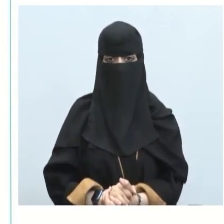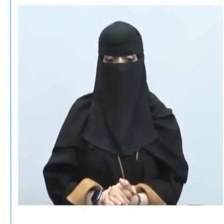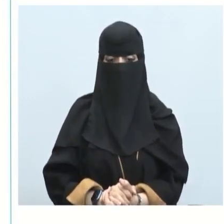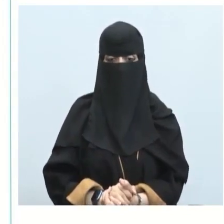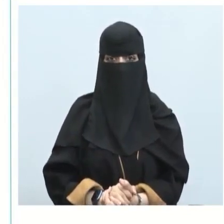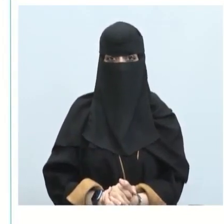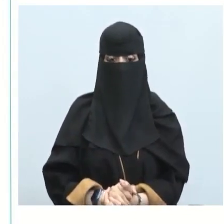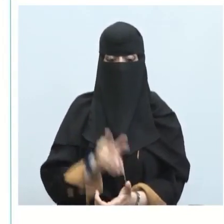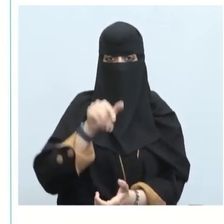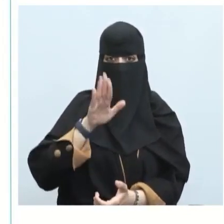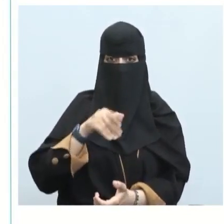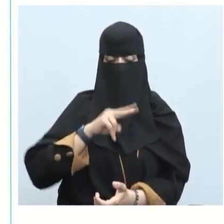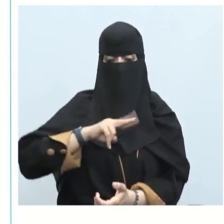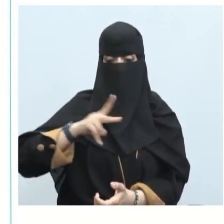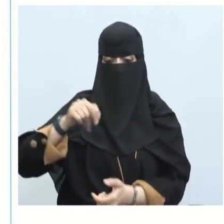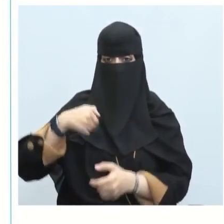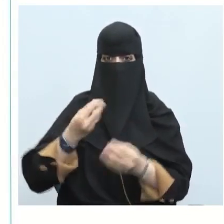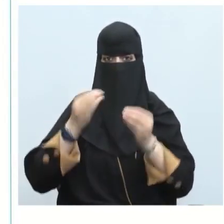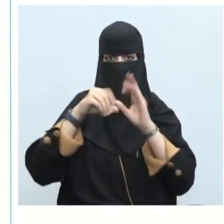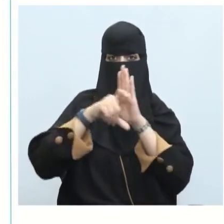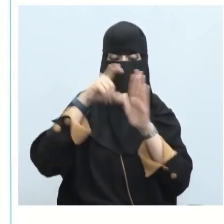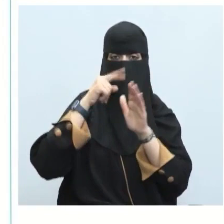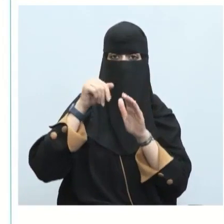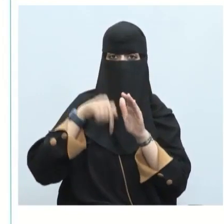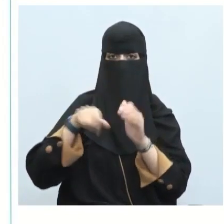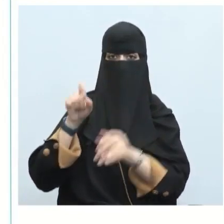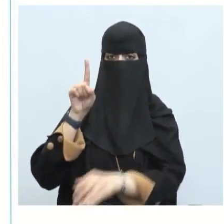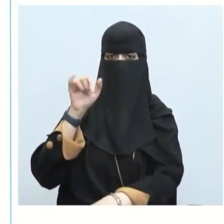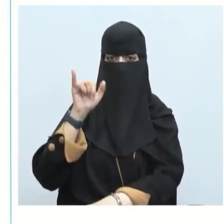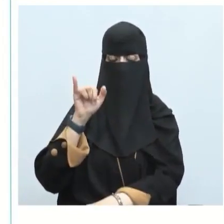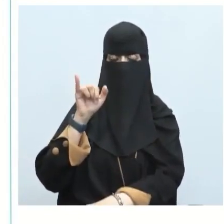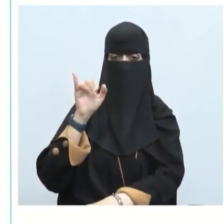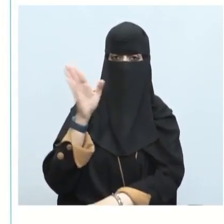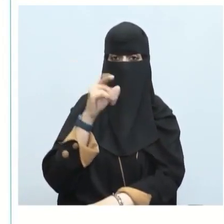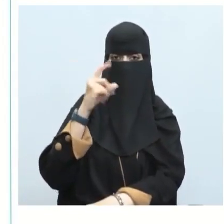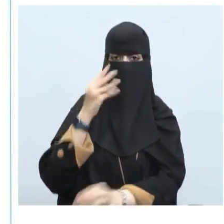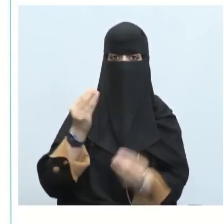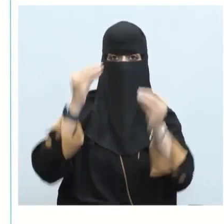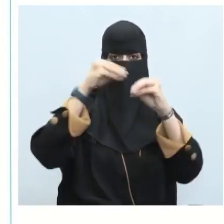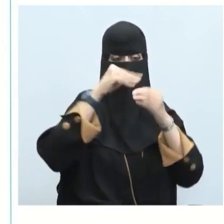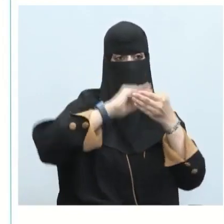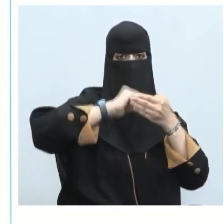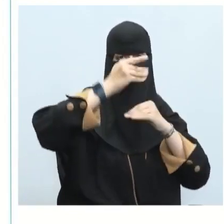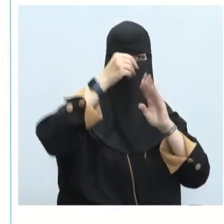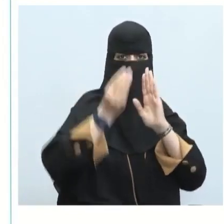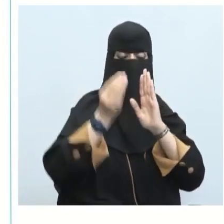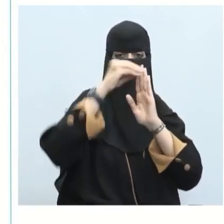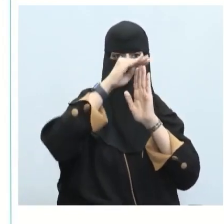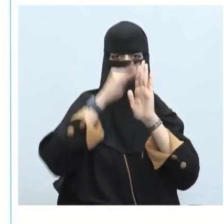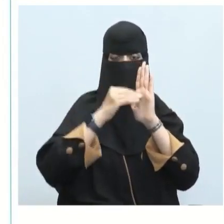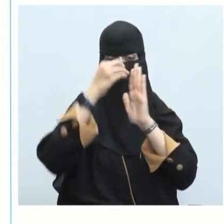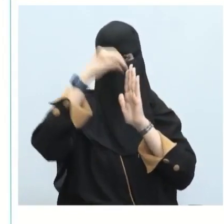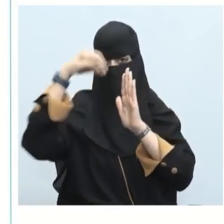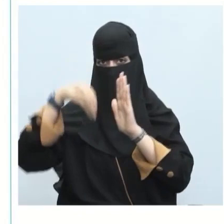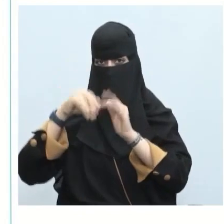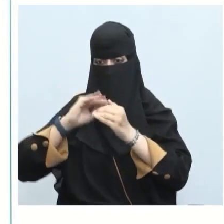ايضا من انواع المحتوى ملفات البي دي اف القابله للتنزيل وهي ملفات البيدي اف محتوى